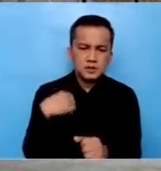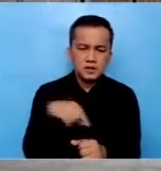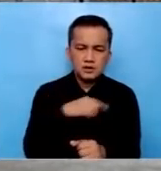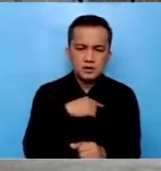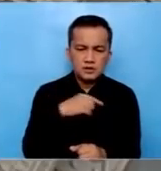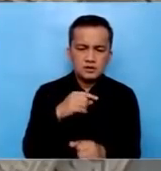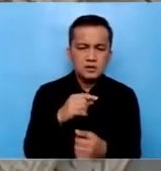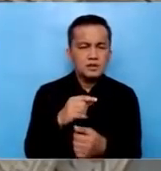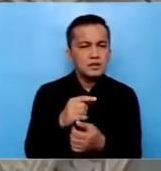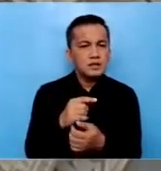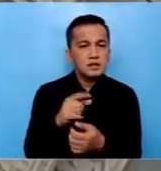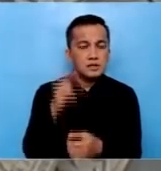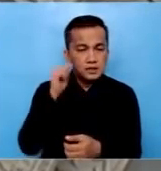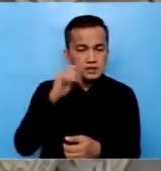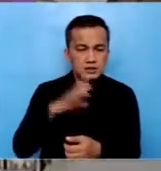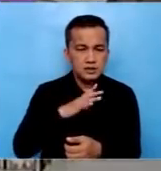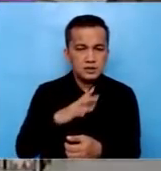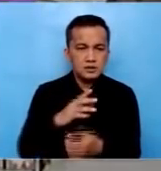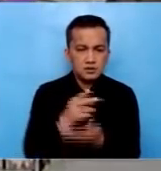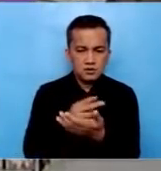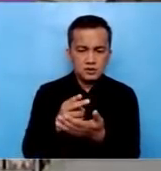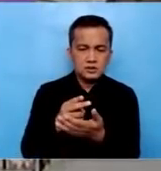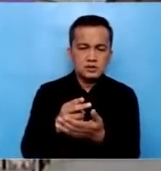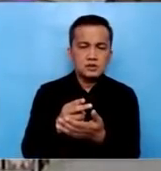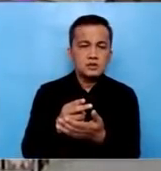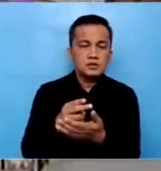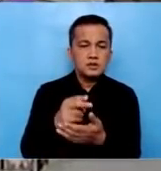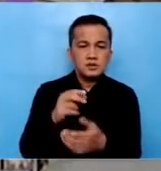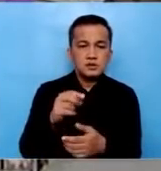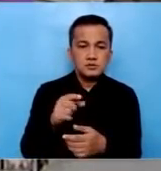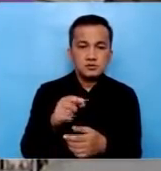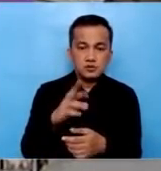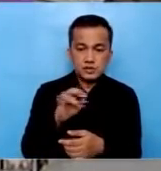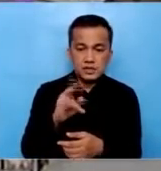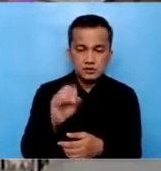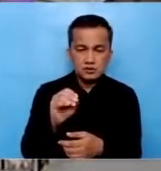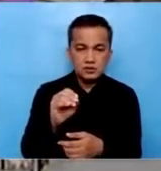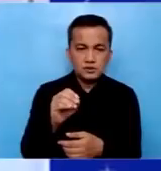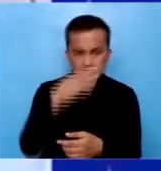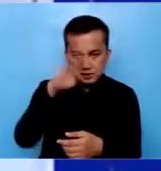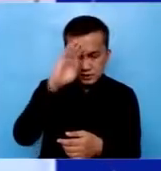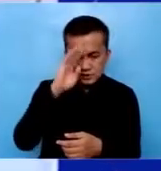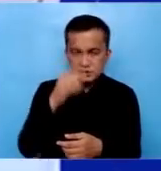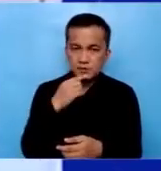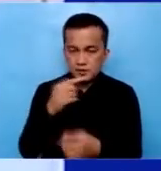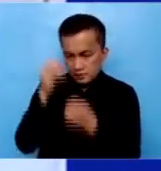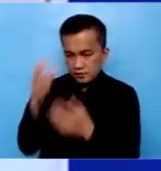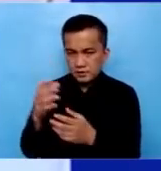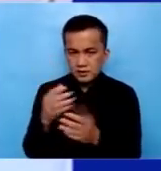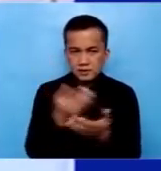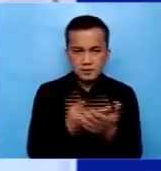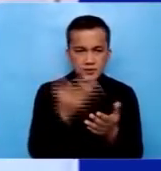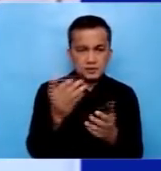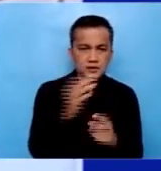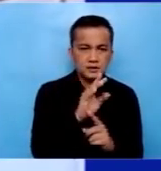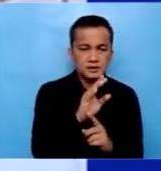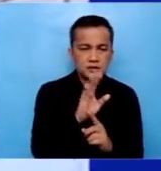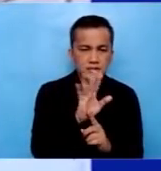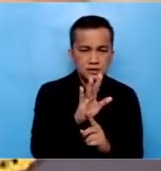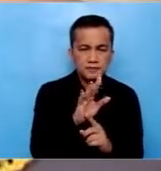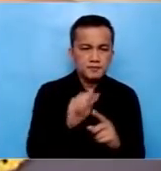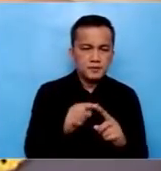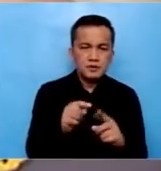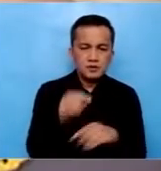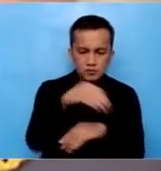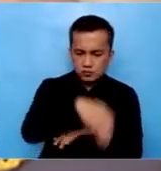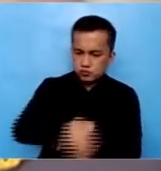Rosary Church sa Rosario, Cavite. Paalam daw niya, bibili lang siya ng kandila. Pero inabot na magdamag, di bumalik ang pari